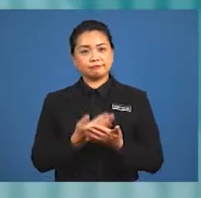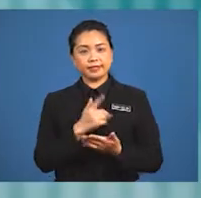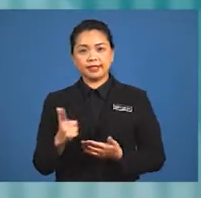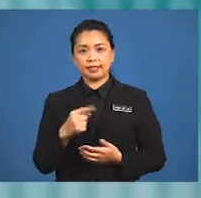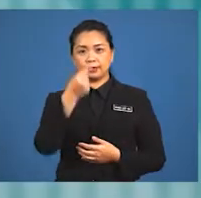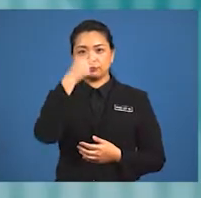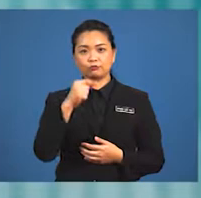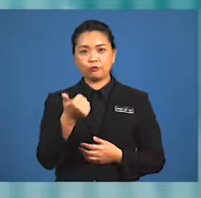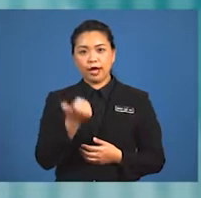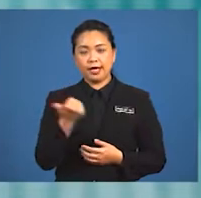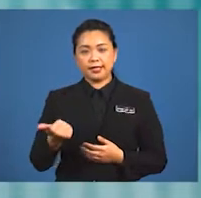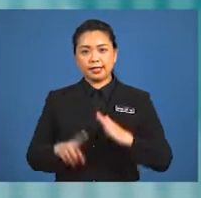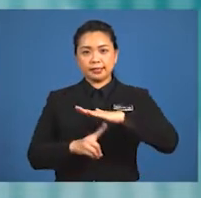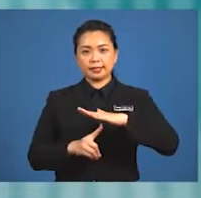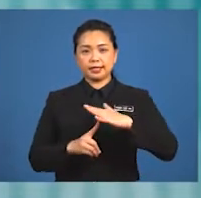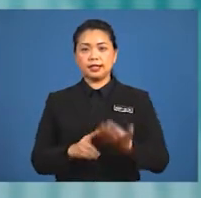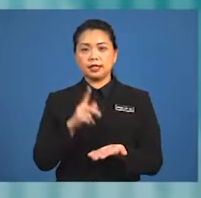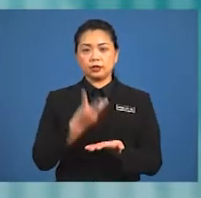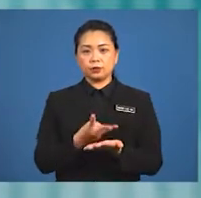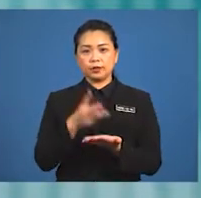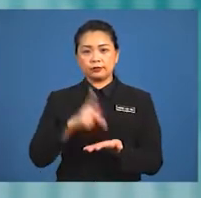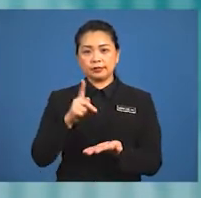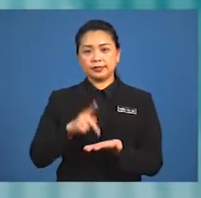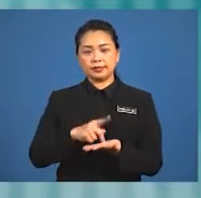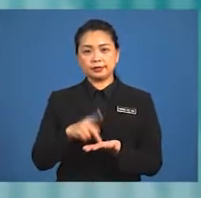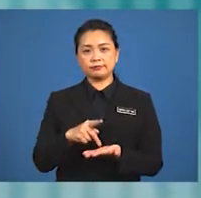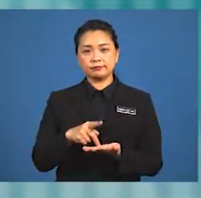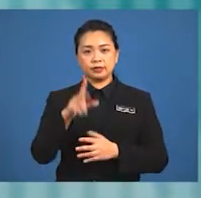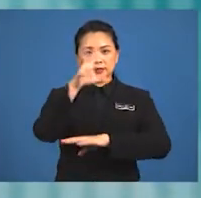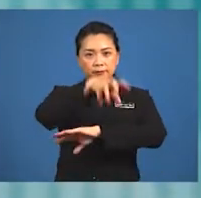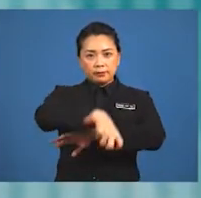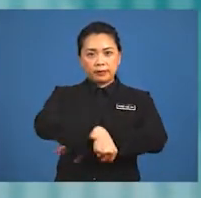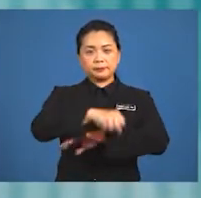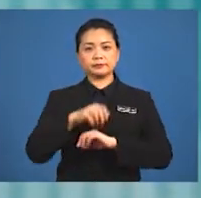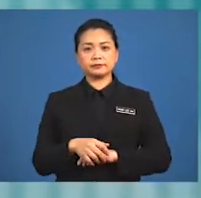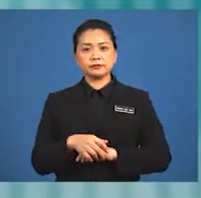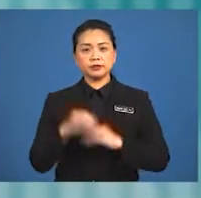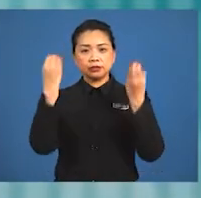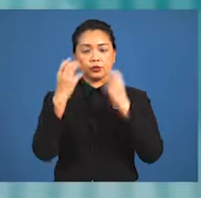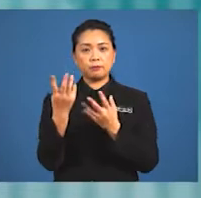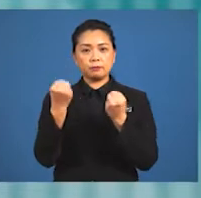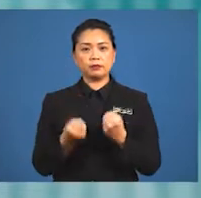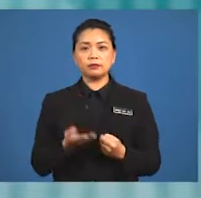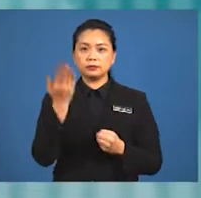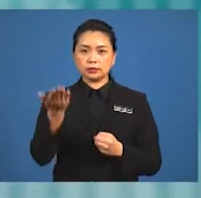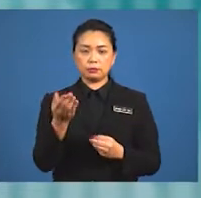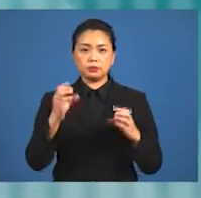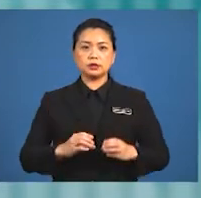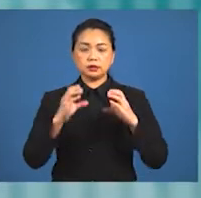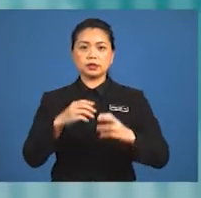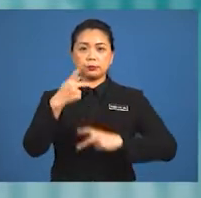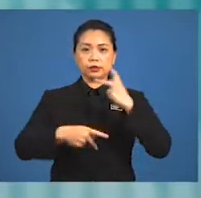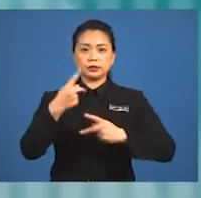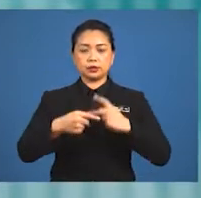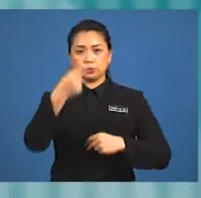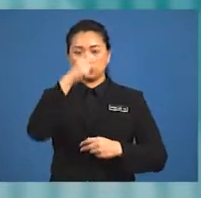Baiklah, untuk alat dasar kewangan kuantitatif kadar bunga semalaman, saya mahu kamu yang mencadangkan proses